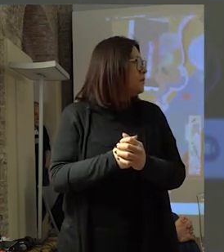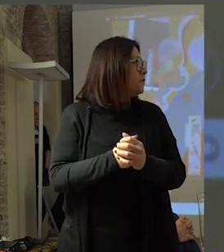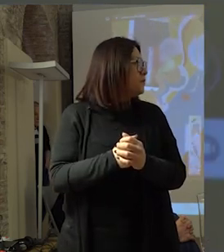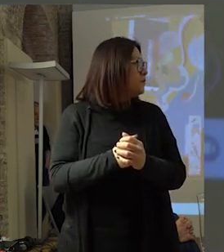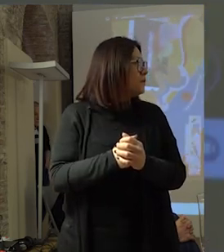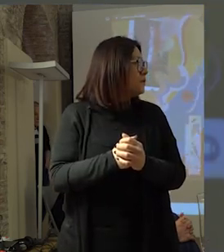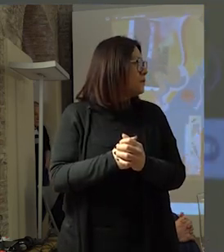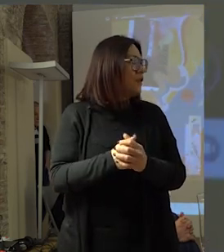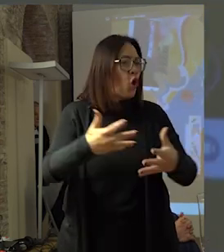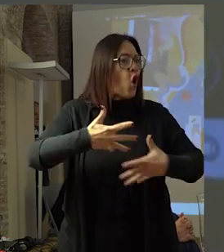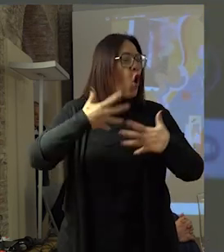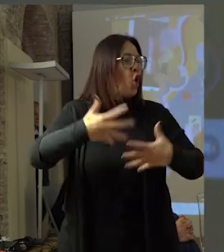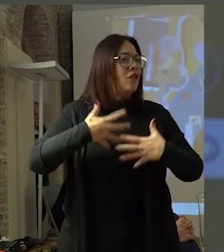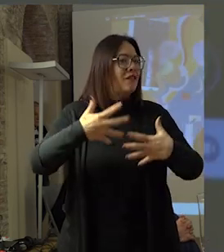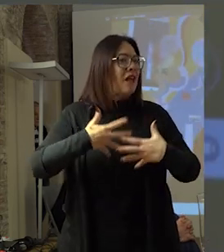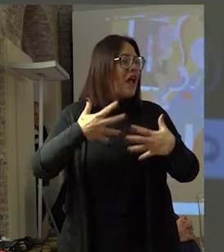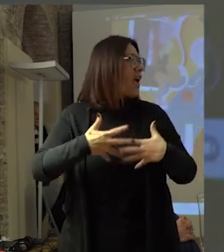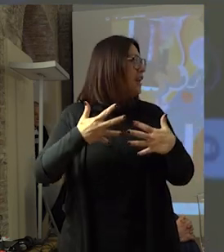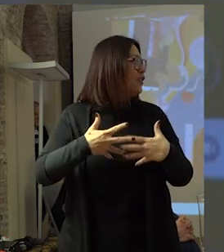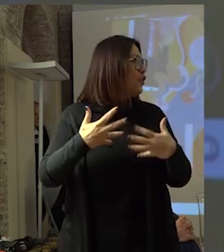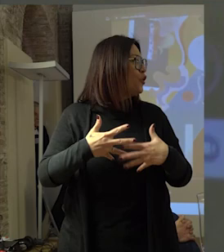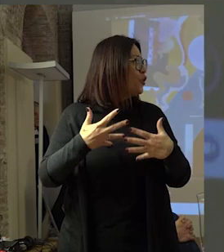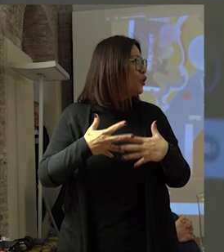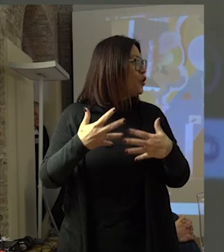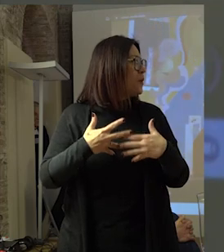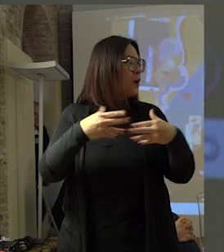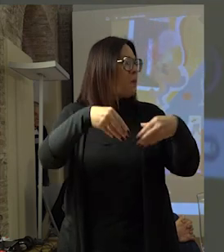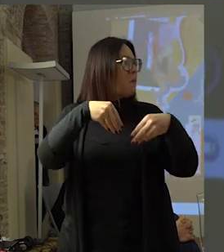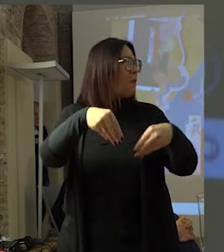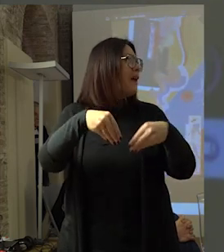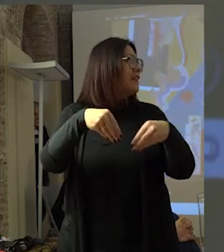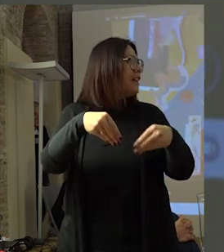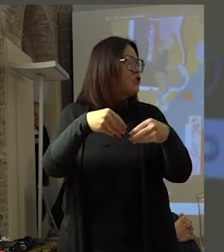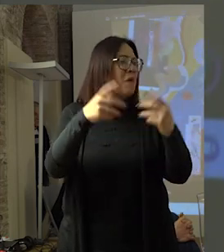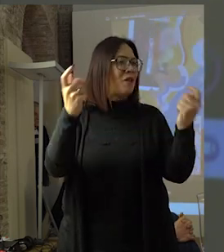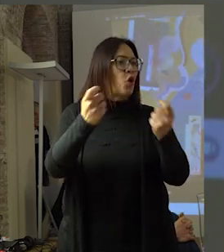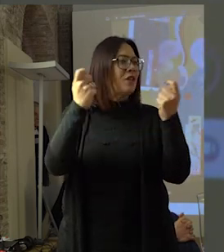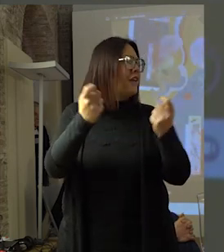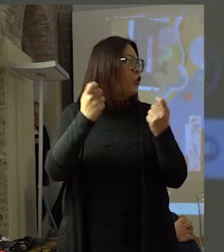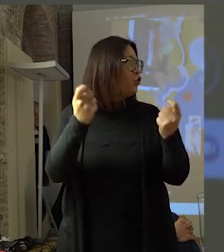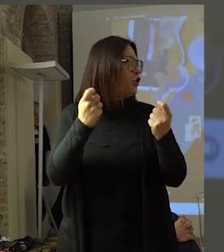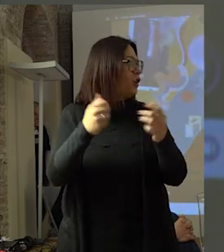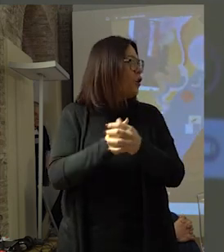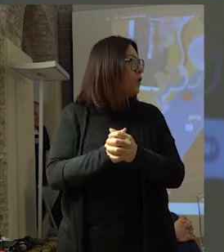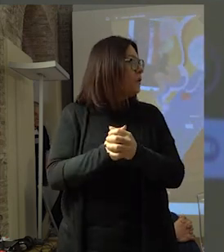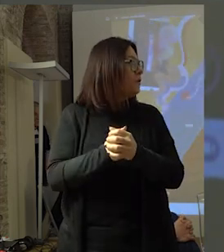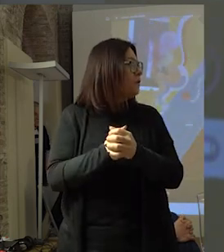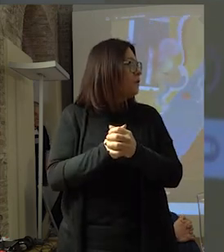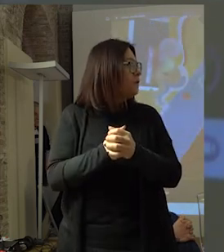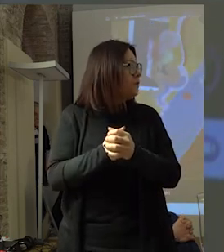sono contento di aver partecipato a tirocinio, perché è anche il